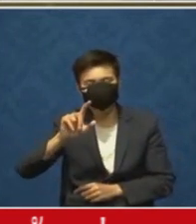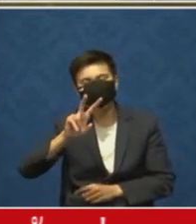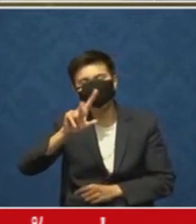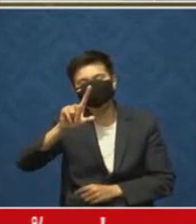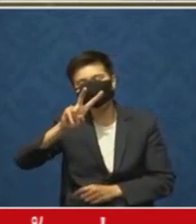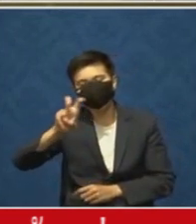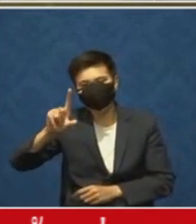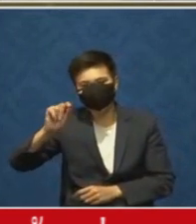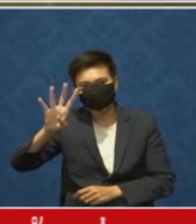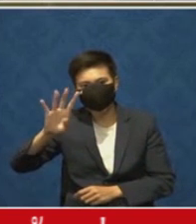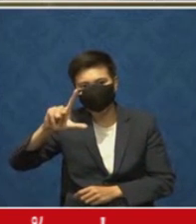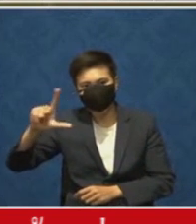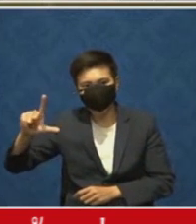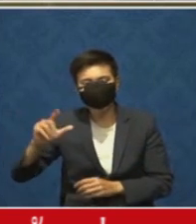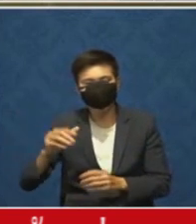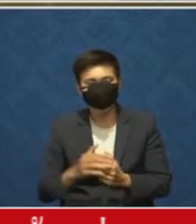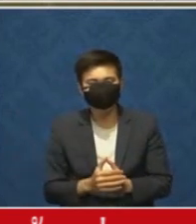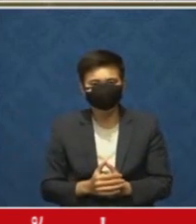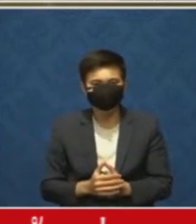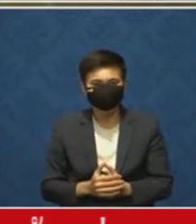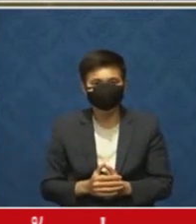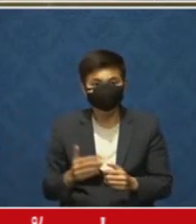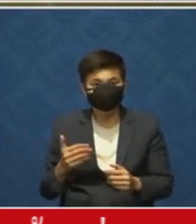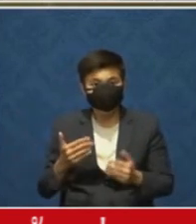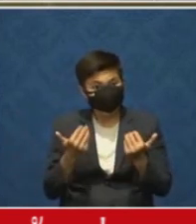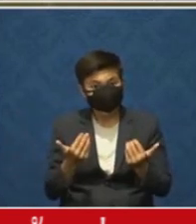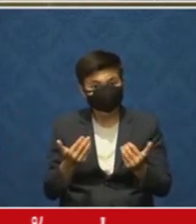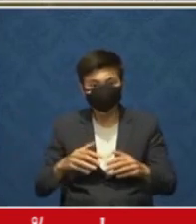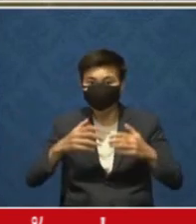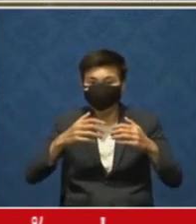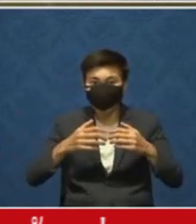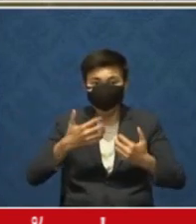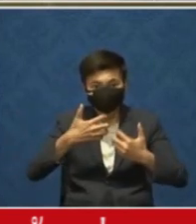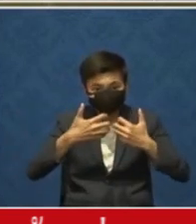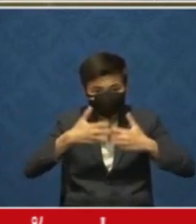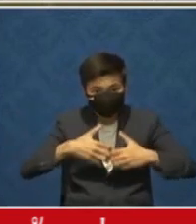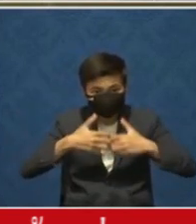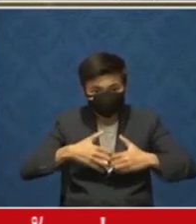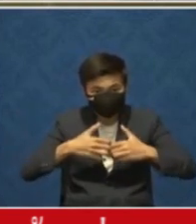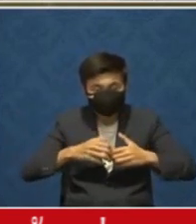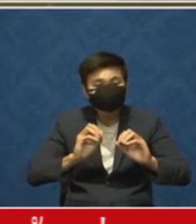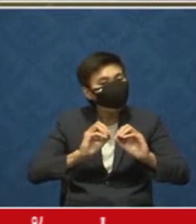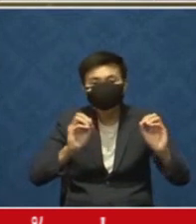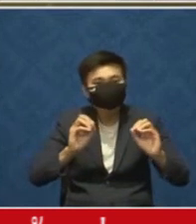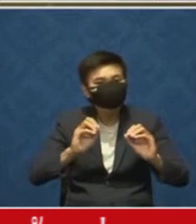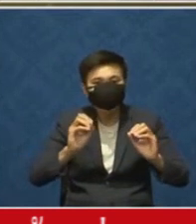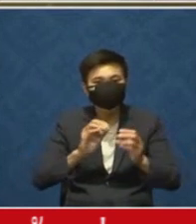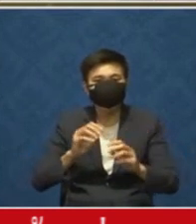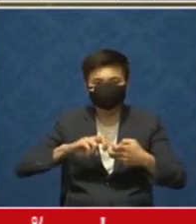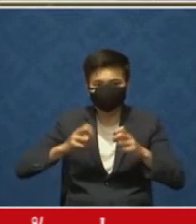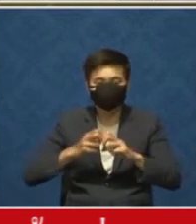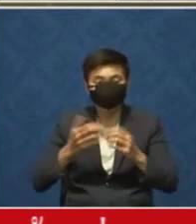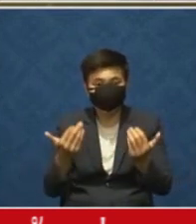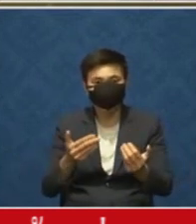12,424 ล้านบาทซึ่งขณะนี้นะครับไม่มีเครื่องยนต์แล้วก็มีปัญหาในการสร้าง